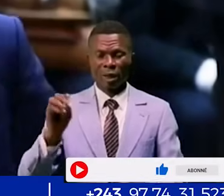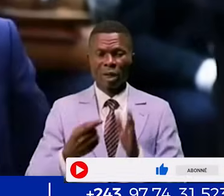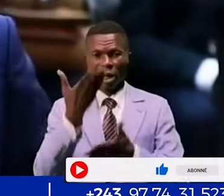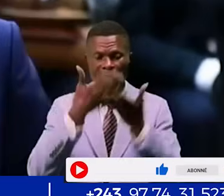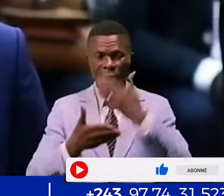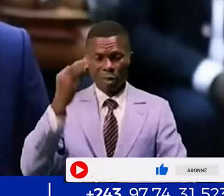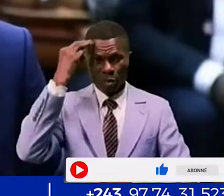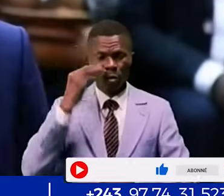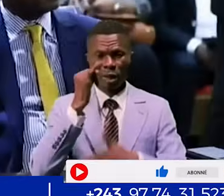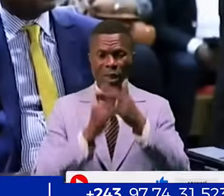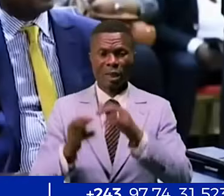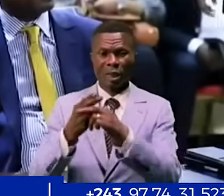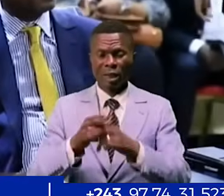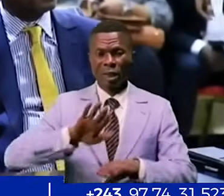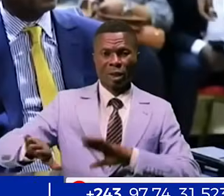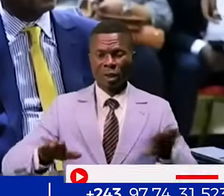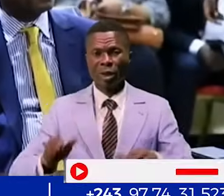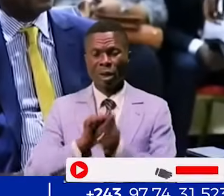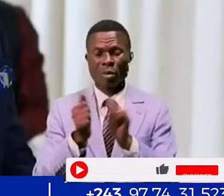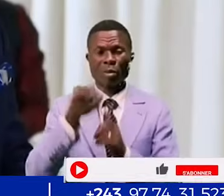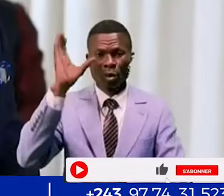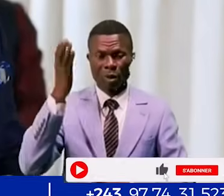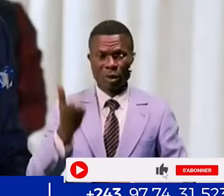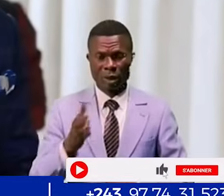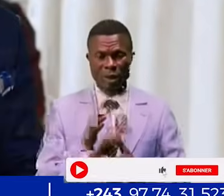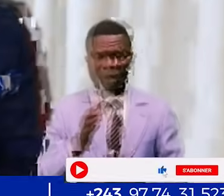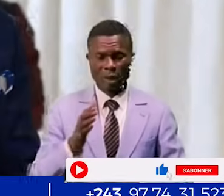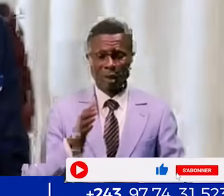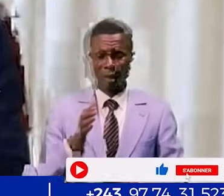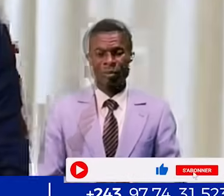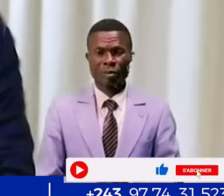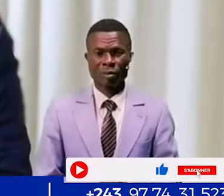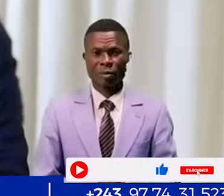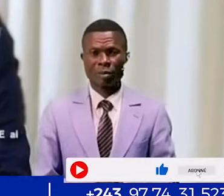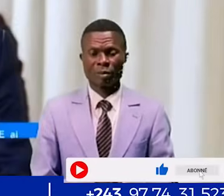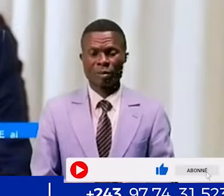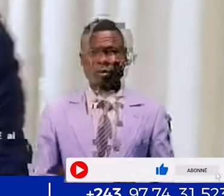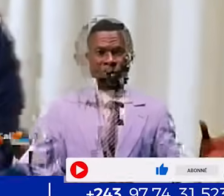ministère de l'Intérieur, Sécurité, Décentralisation et Affaires Coutumières. Donc on est sur